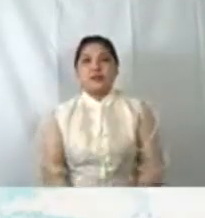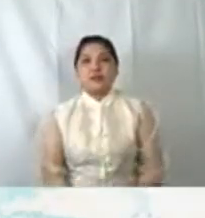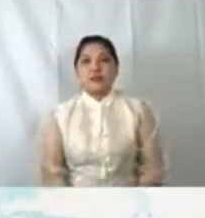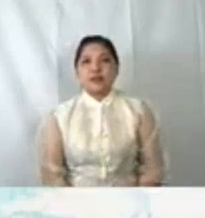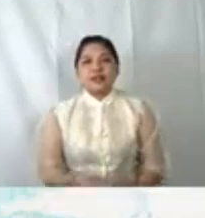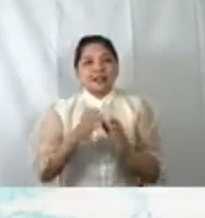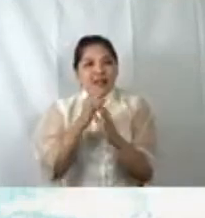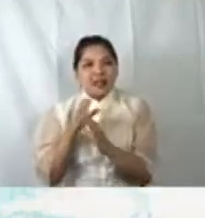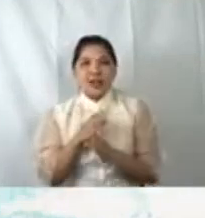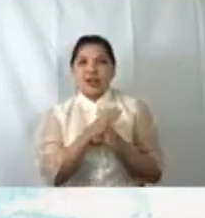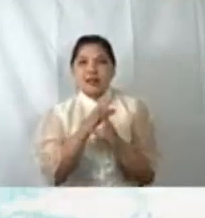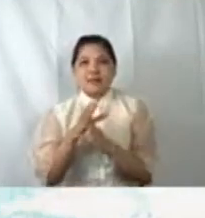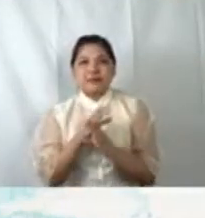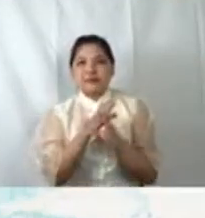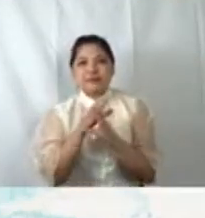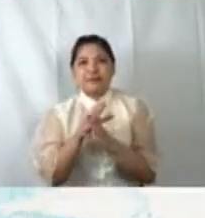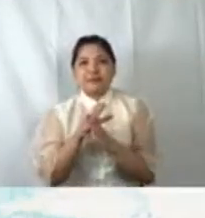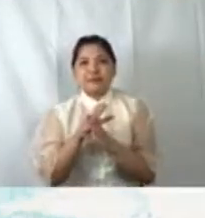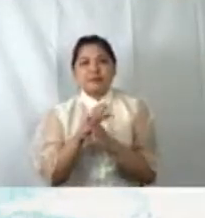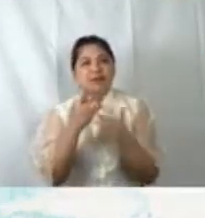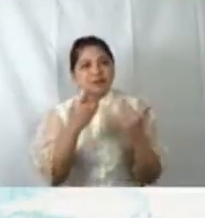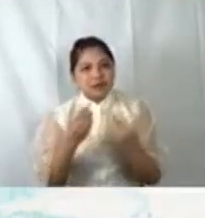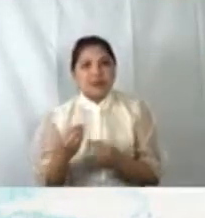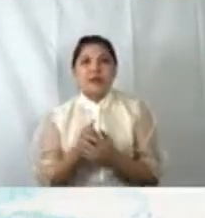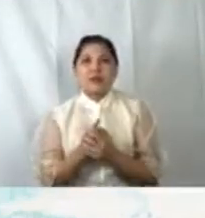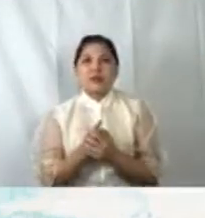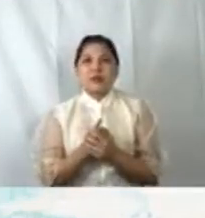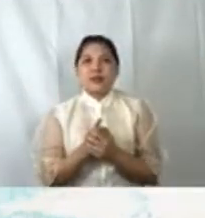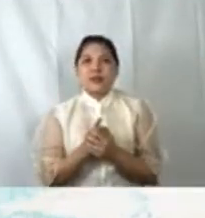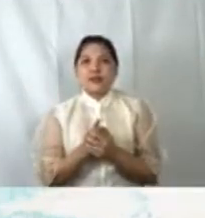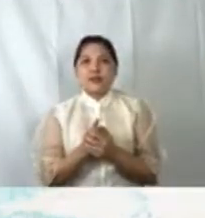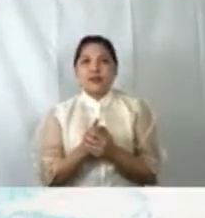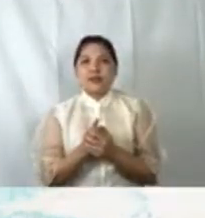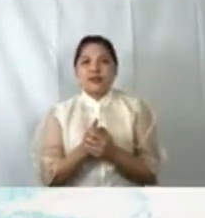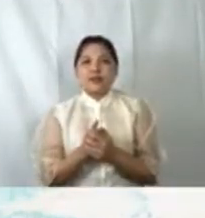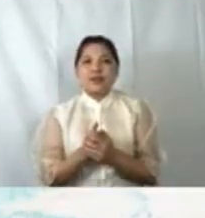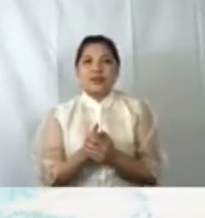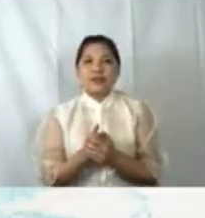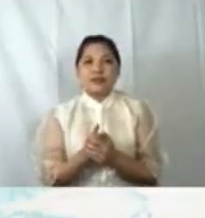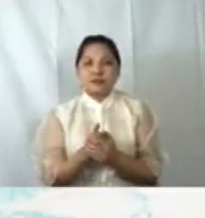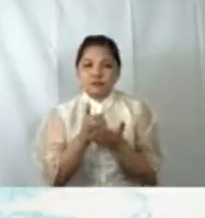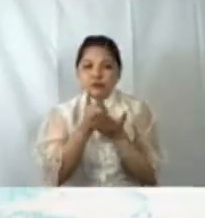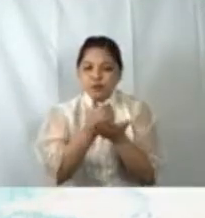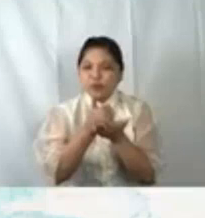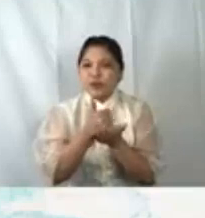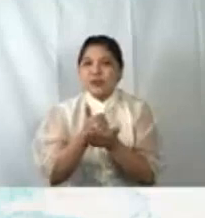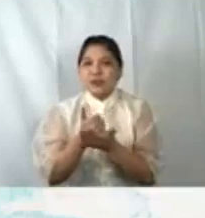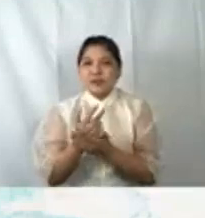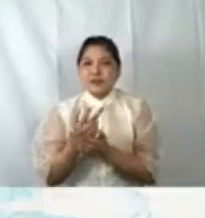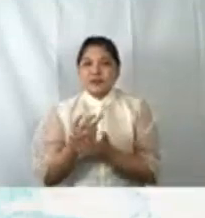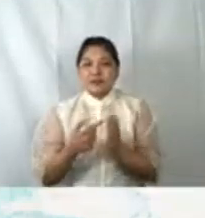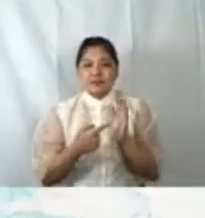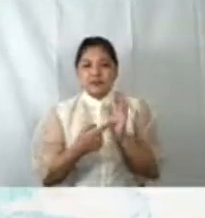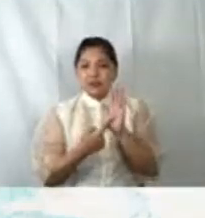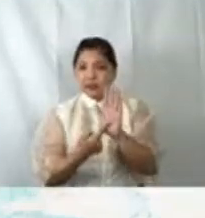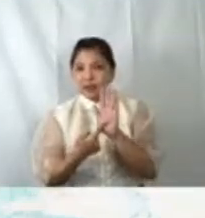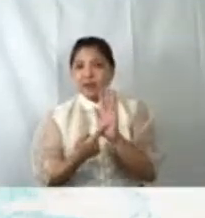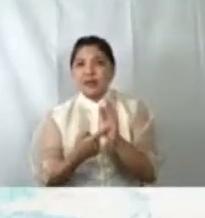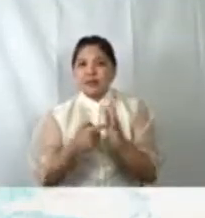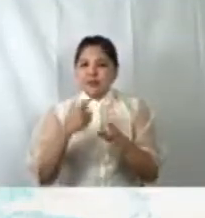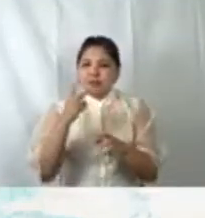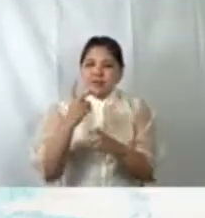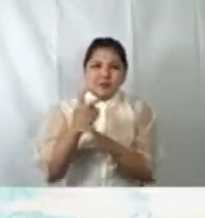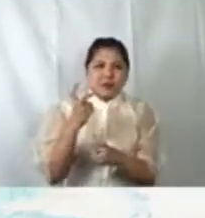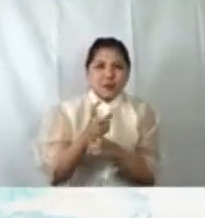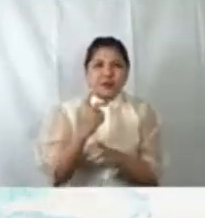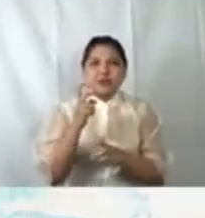na ginagawa natin, sa bawat pakikipagkapwa-tao na ipinapakita natin sa mga may sakit, sa mga nahihirapan,